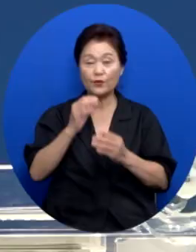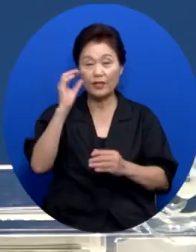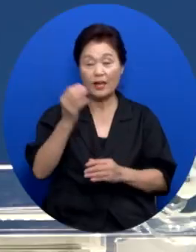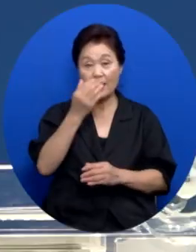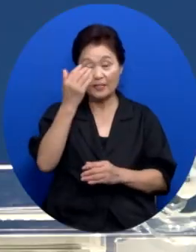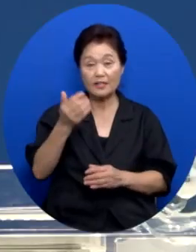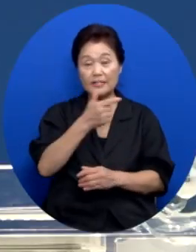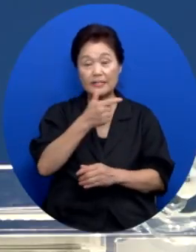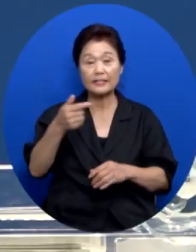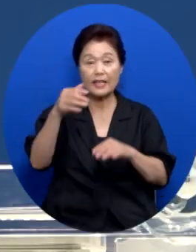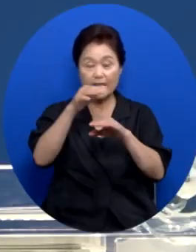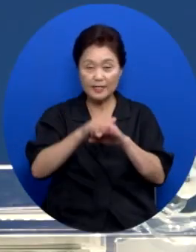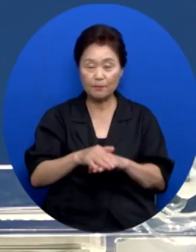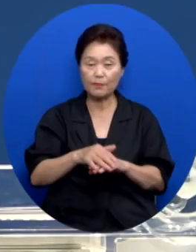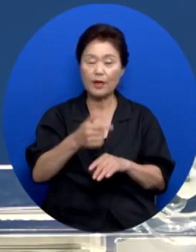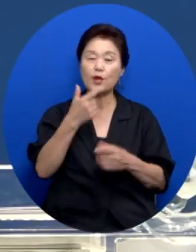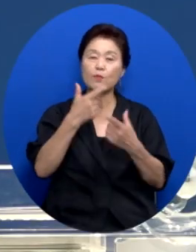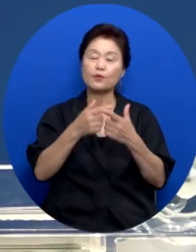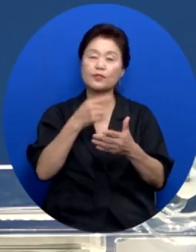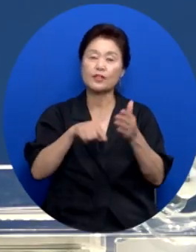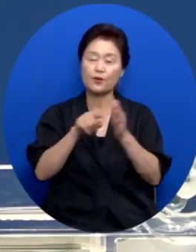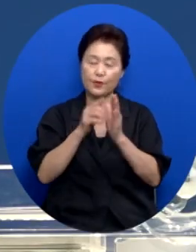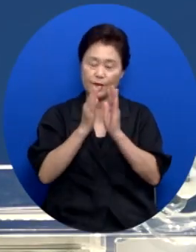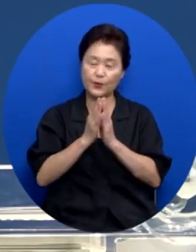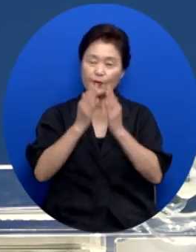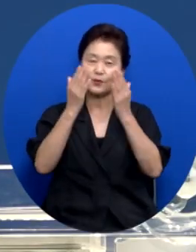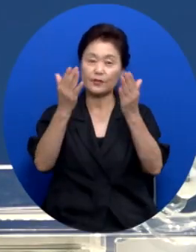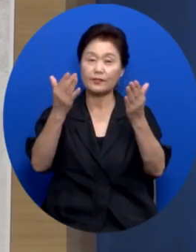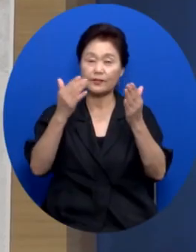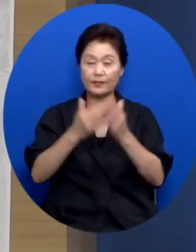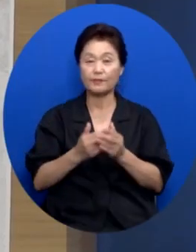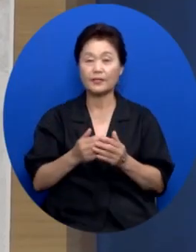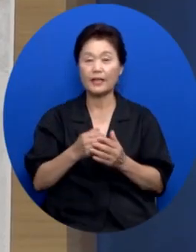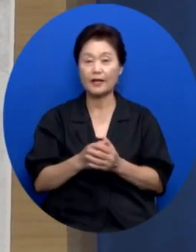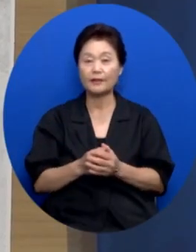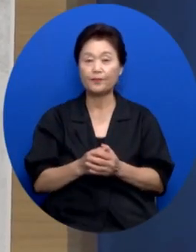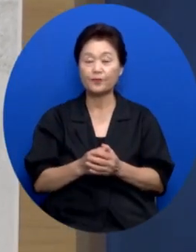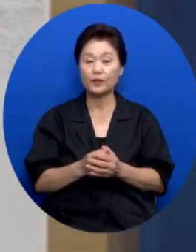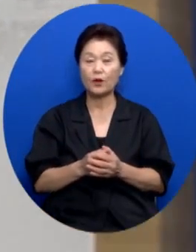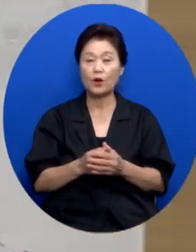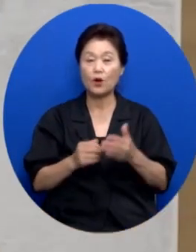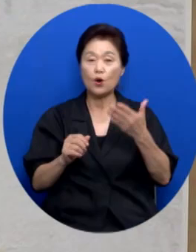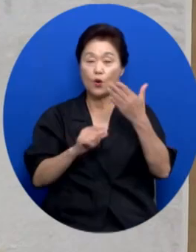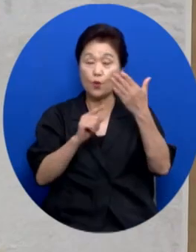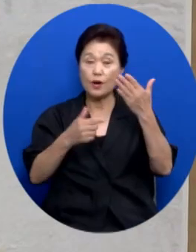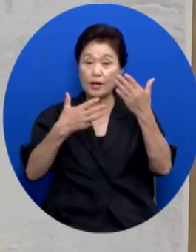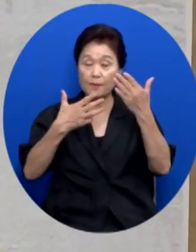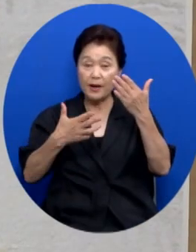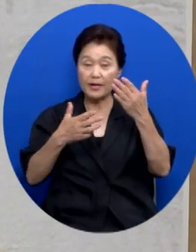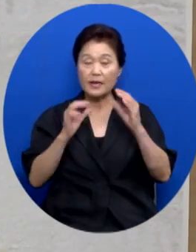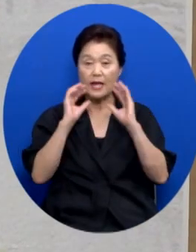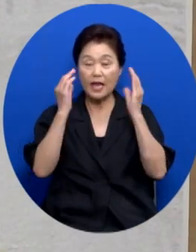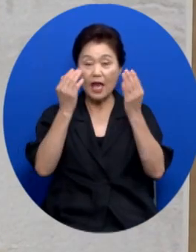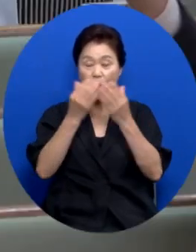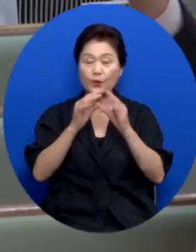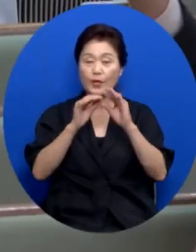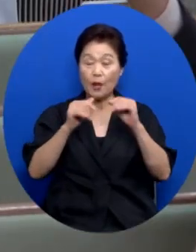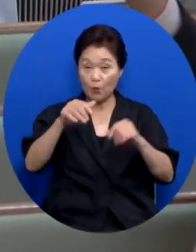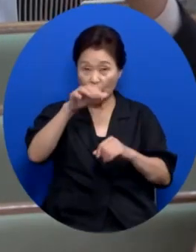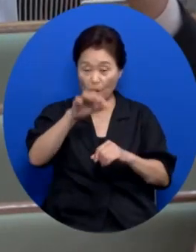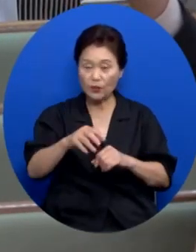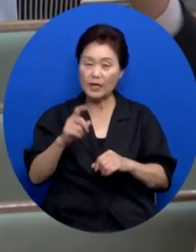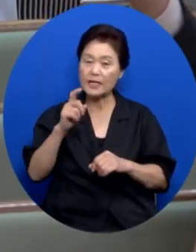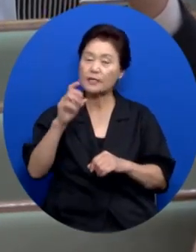대집회와 부산을 위해 함께 기도했습니다. 한편 부산교계는 오는 9월 8일 해운대 백사장에서 10만